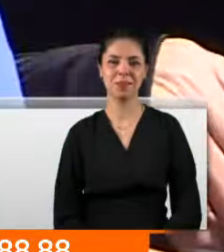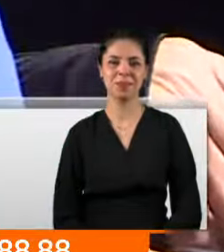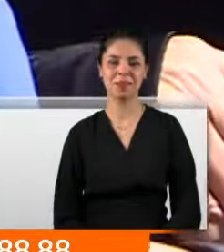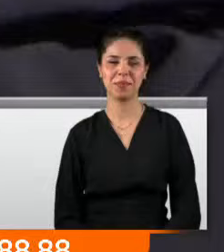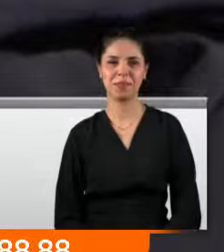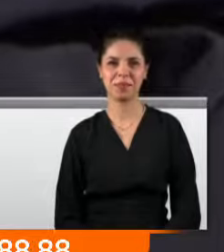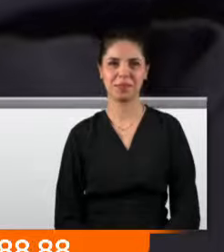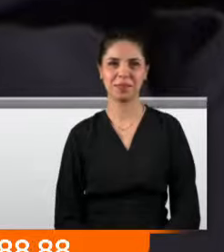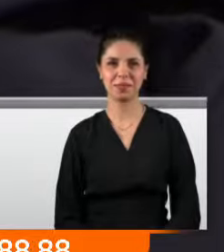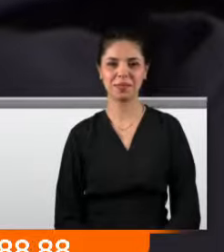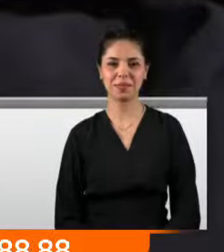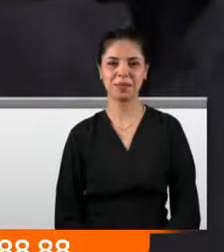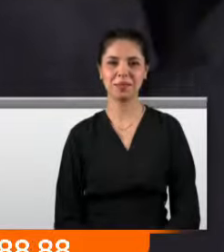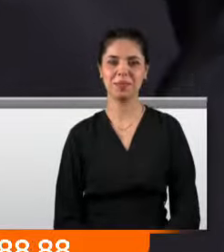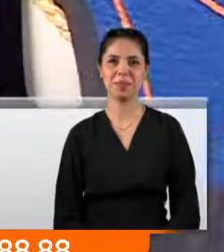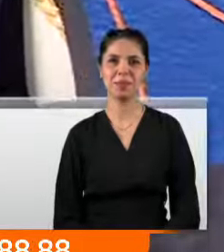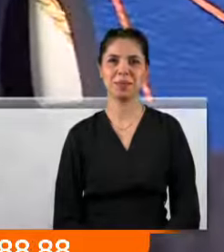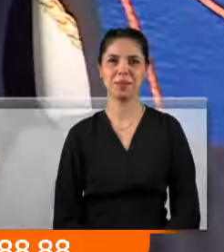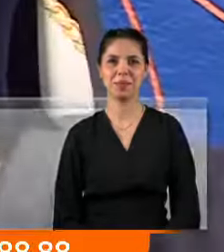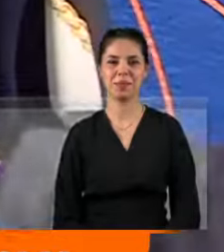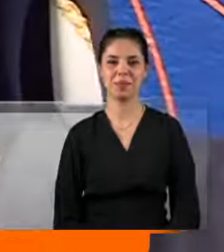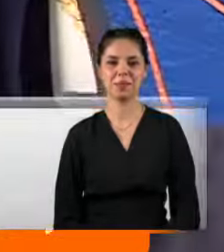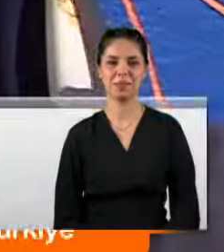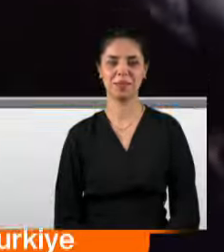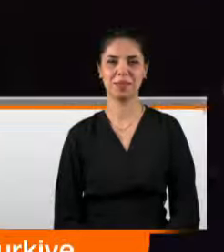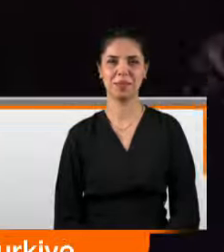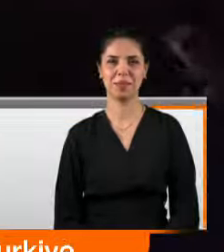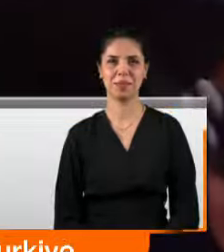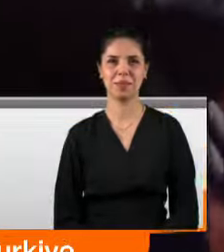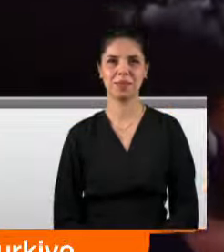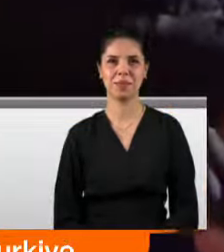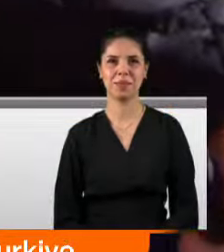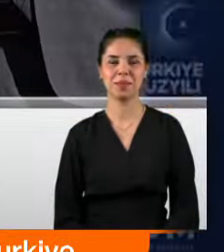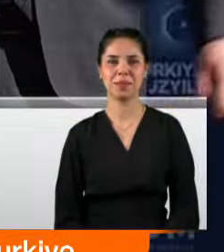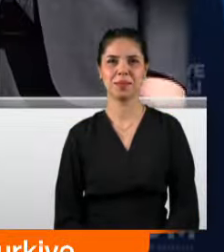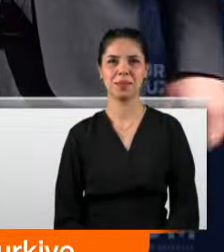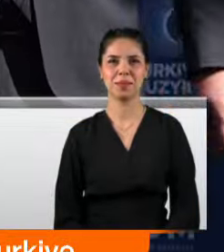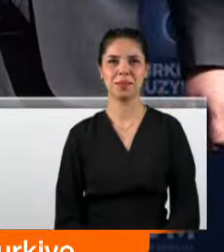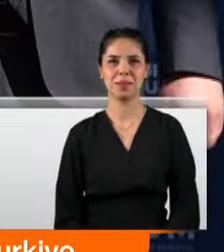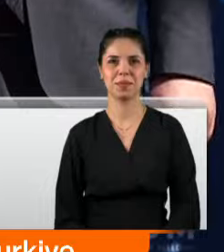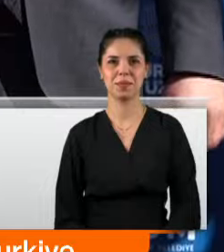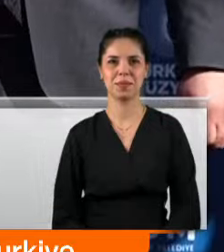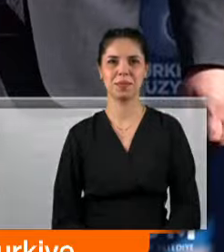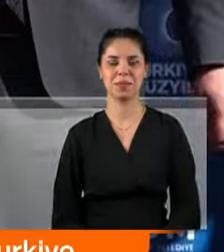Alacağız inşallah. Her zaman AK Parti'den beraber. Reis'in yanındayız her zaman. Güçlü desteği. O